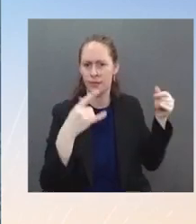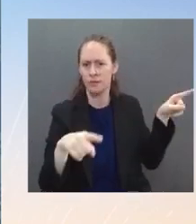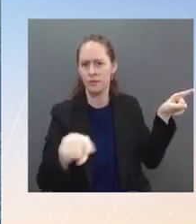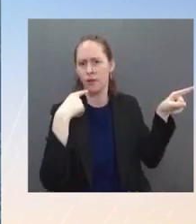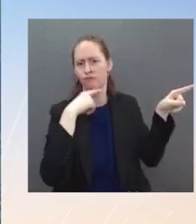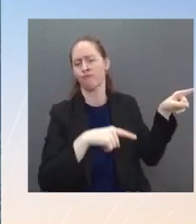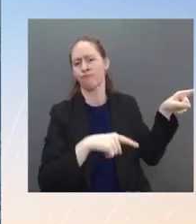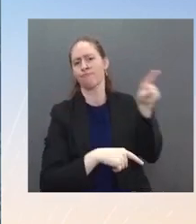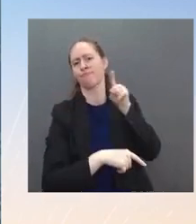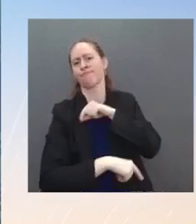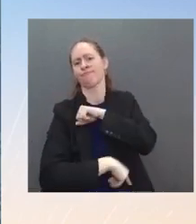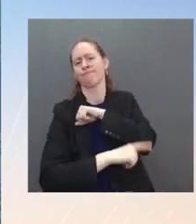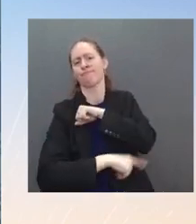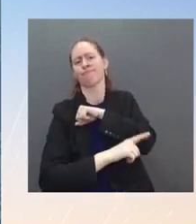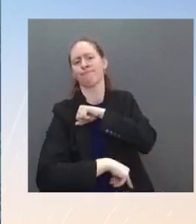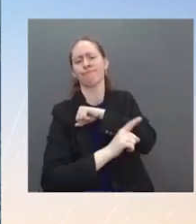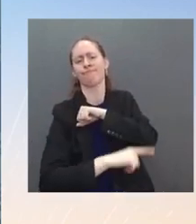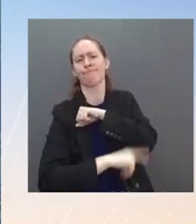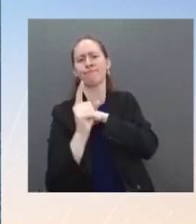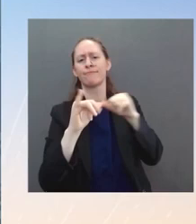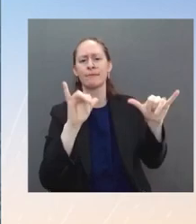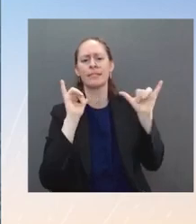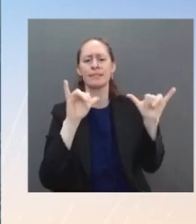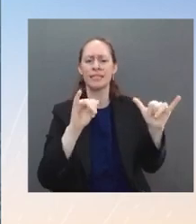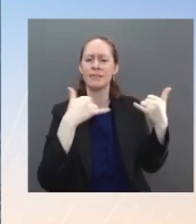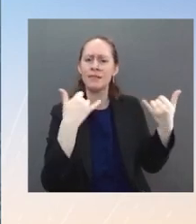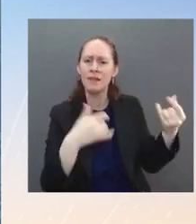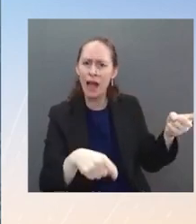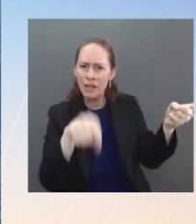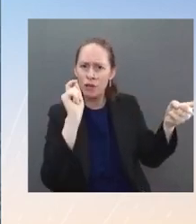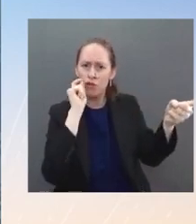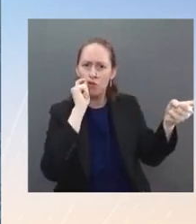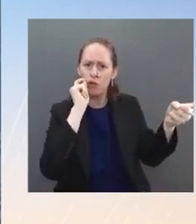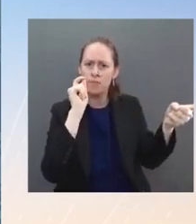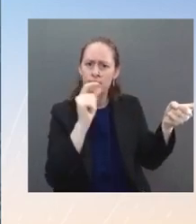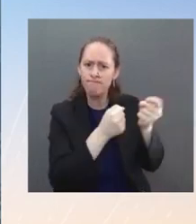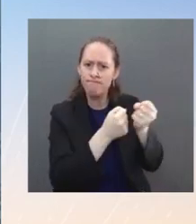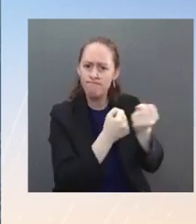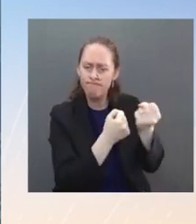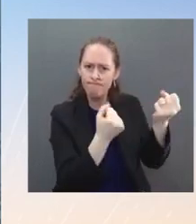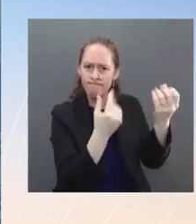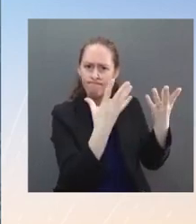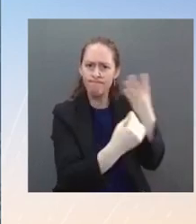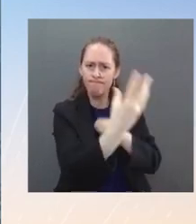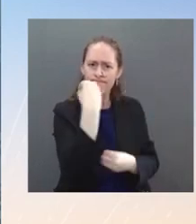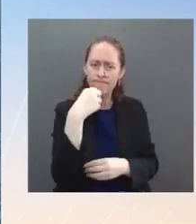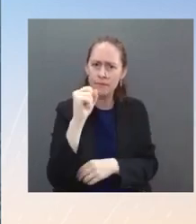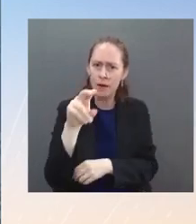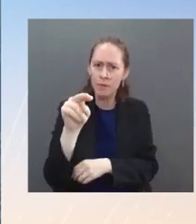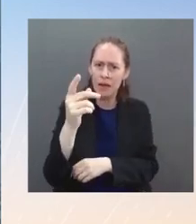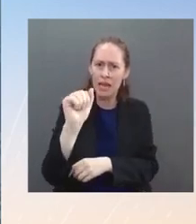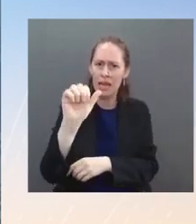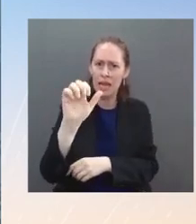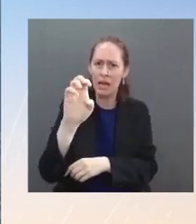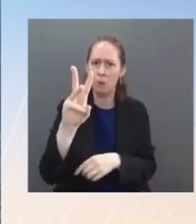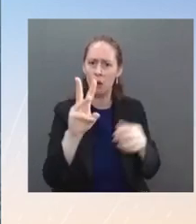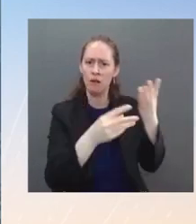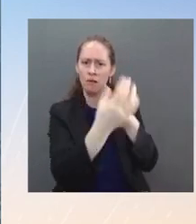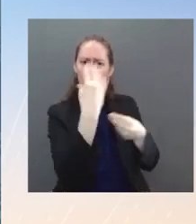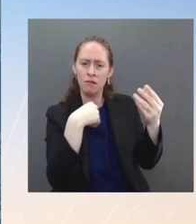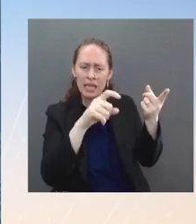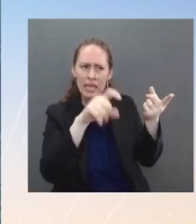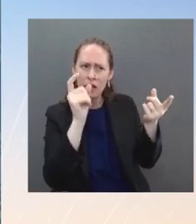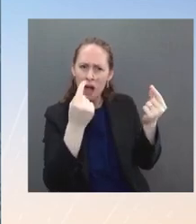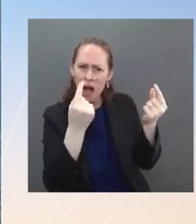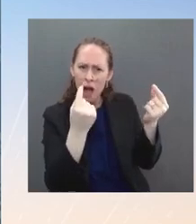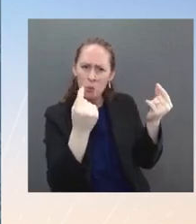ấy. Chúng tôi tin rằng Putin đang bị các cố vấn của ông ấy đưa ra các thông tin sai lạc liên quan đến hiệu quả hoạt động